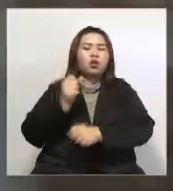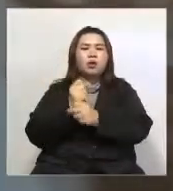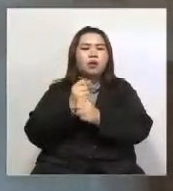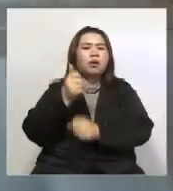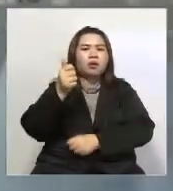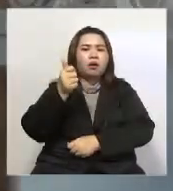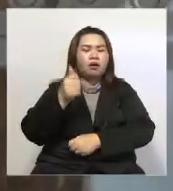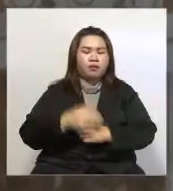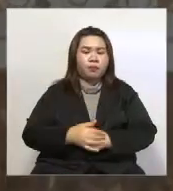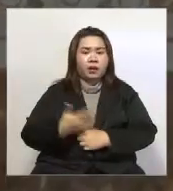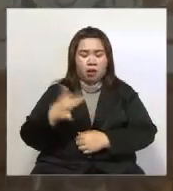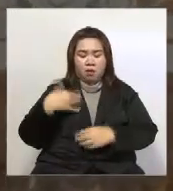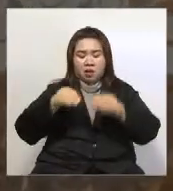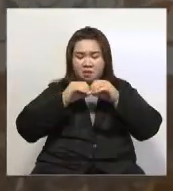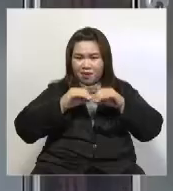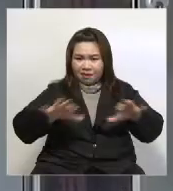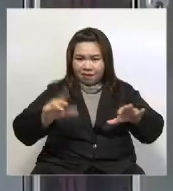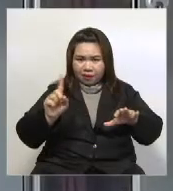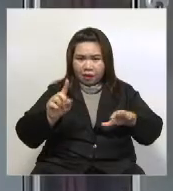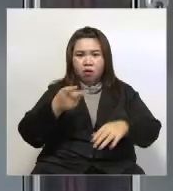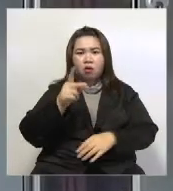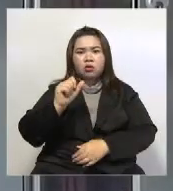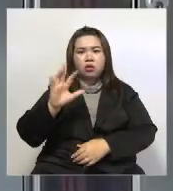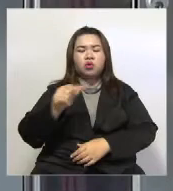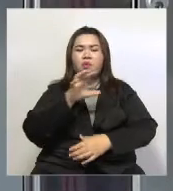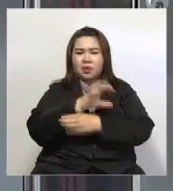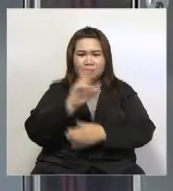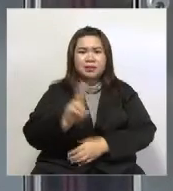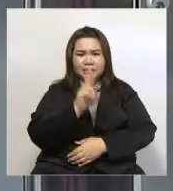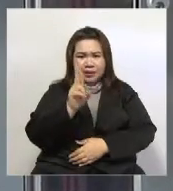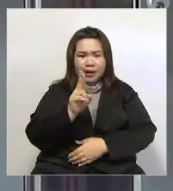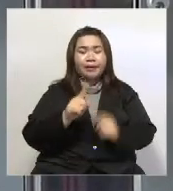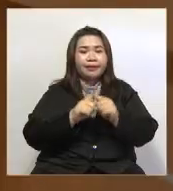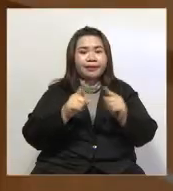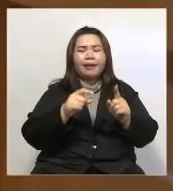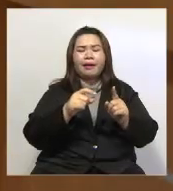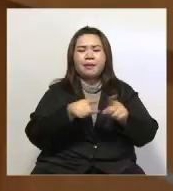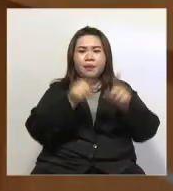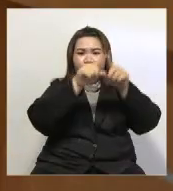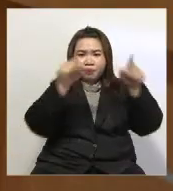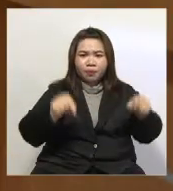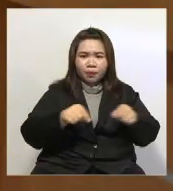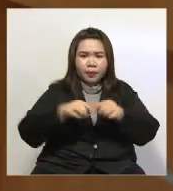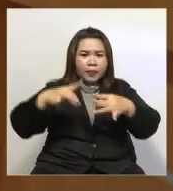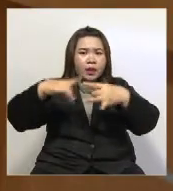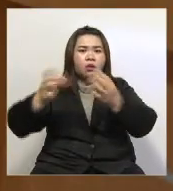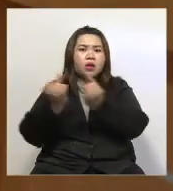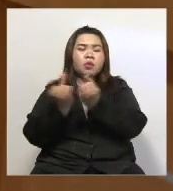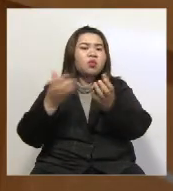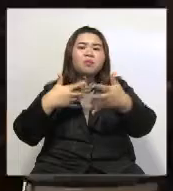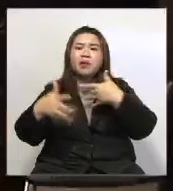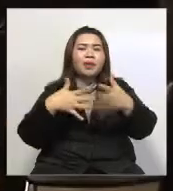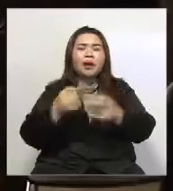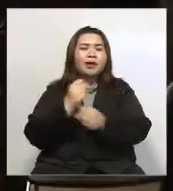มถึงประกาศคำสั่งคสช.ให้มีผลบังคับใช้แม้คำสั่งจะไม่สอดคล้องกับรัฐธรรมนูญขณะที่รัฐบาลเ